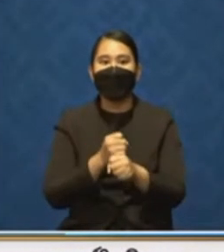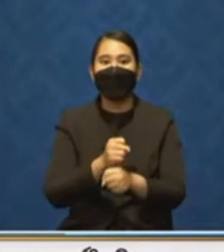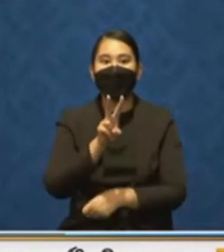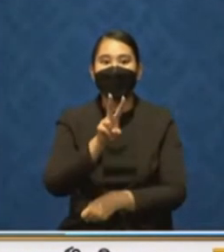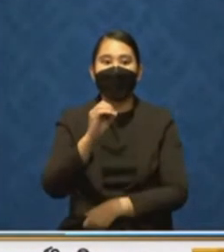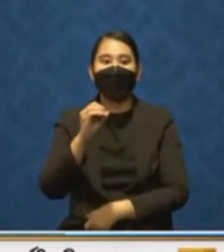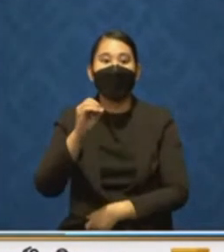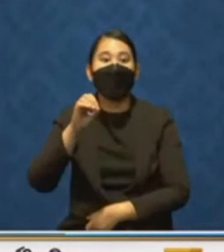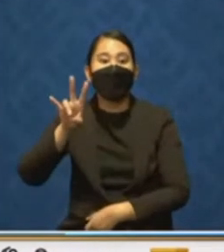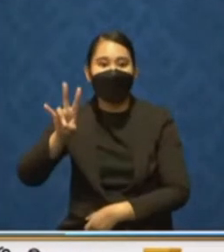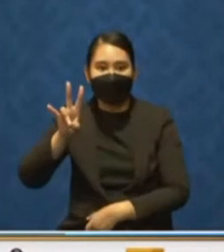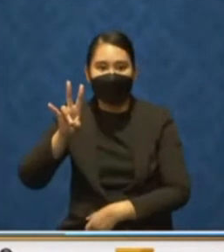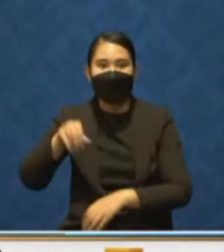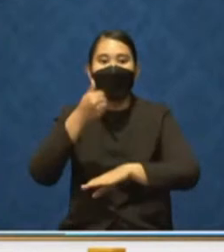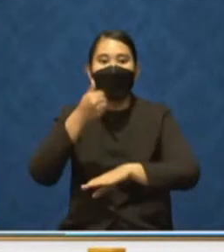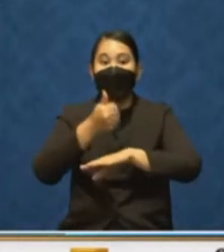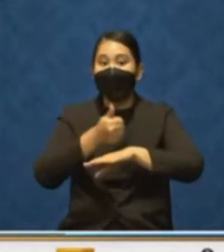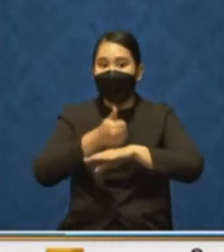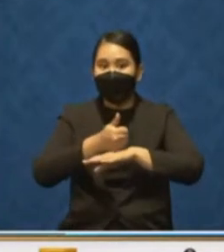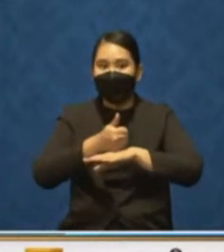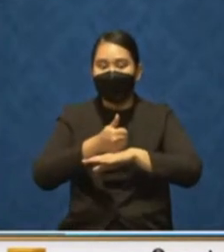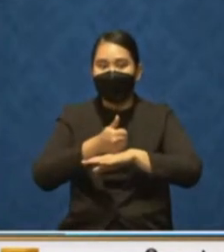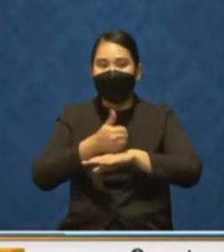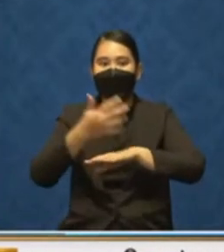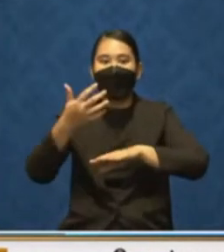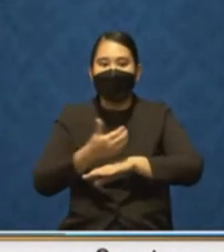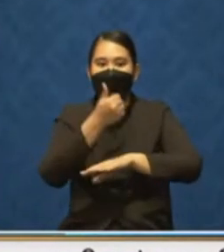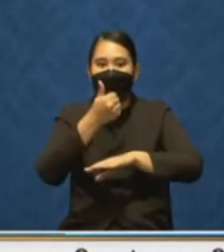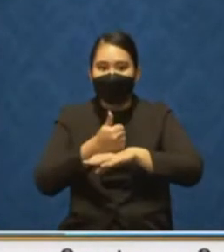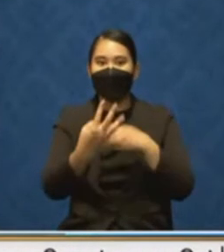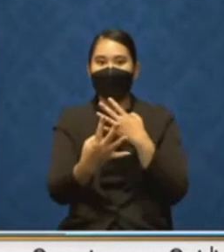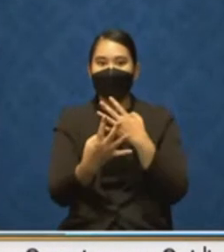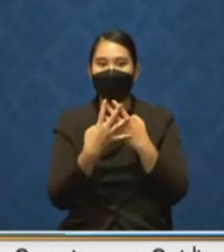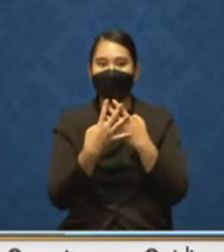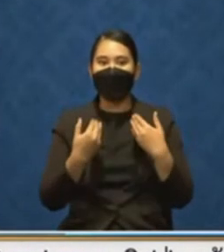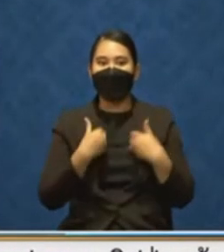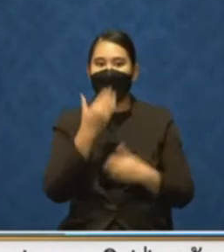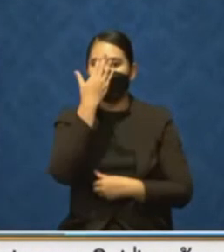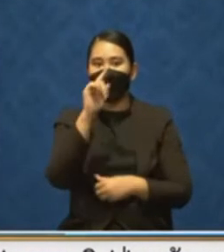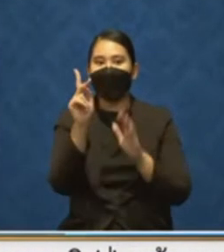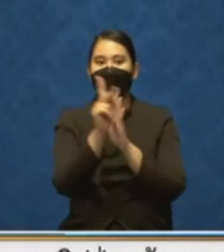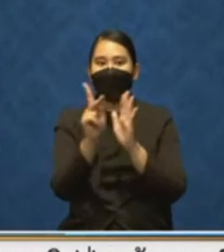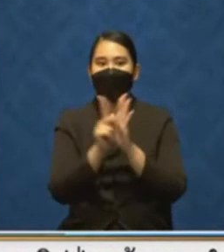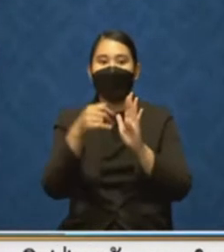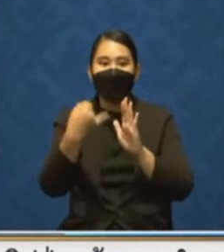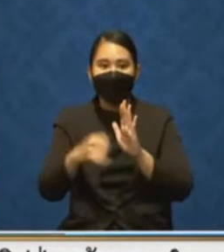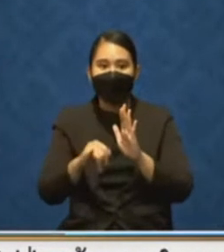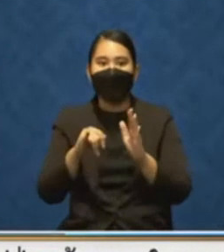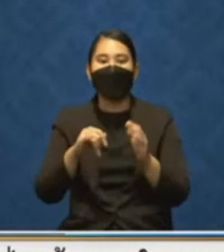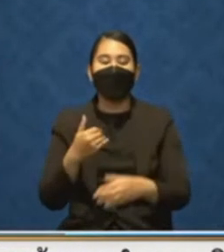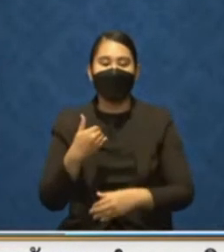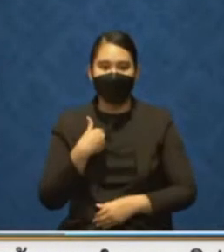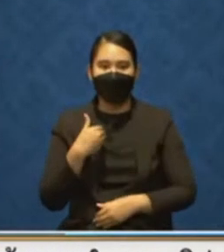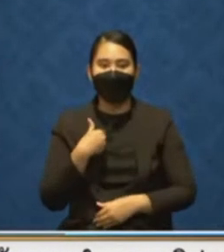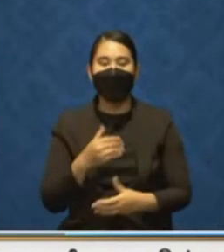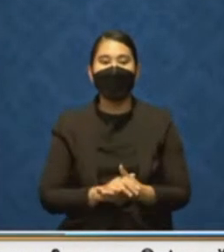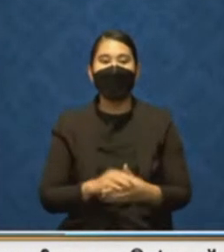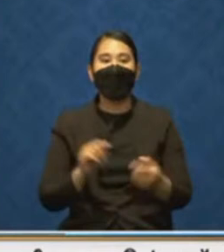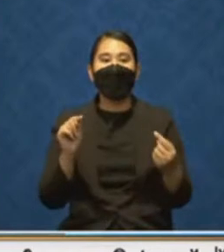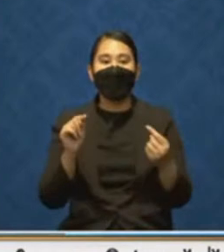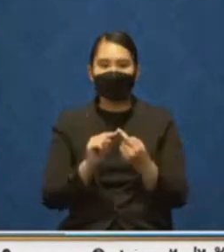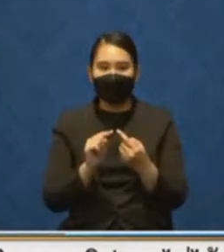ผู้นำมีคนที่เป็นนัดกันเมืองที่จะต้องติดคุปต์ข้อกฎหมายนี้มาเพราะมีส่วนร่วมในอาชญากรรมทางต่อ